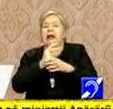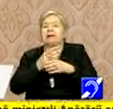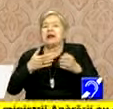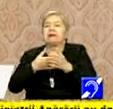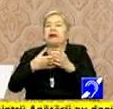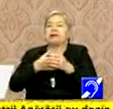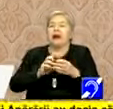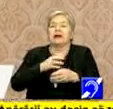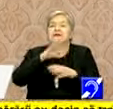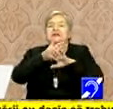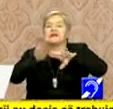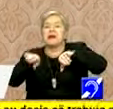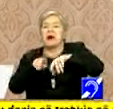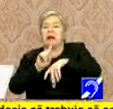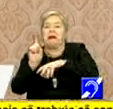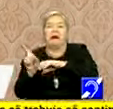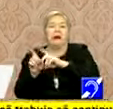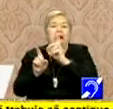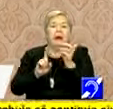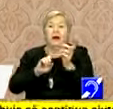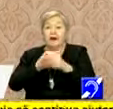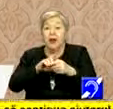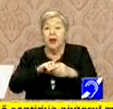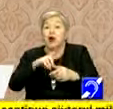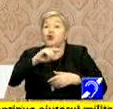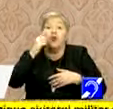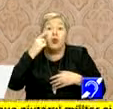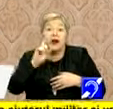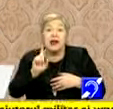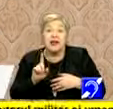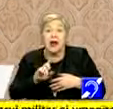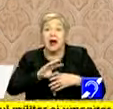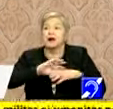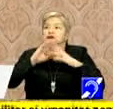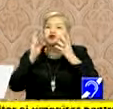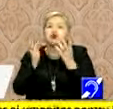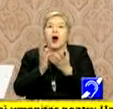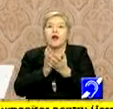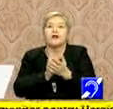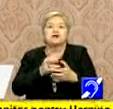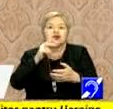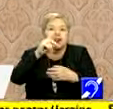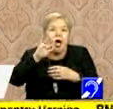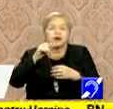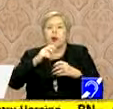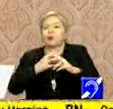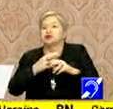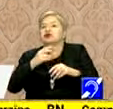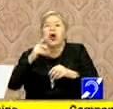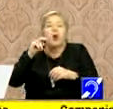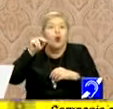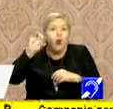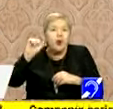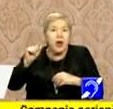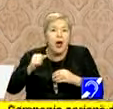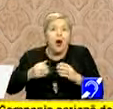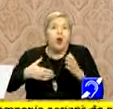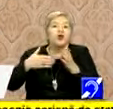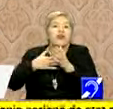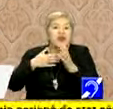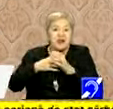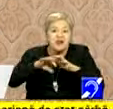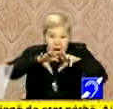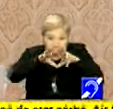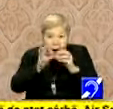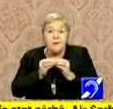credea că comunitatea internațională va da dovadă de această uniune, dar lucrurile l-au contrazis, realitatea